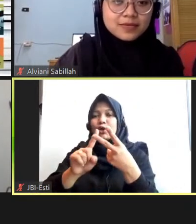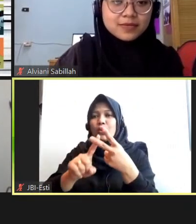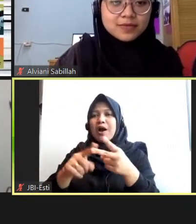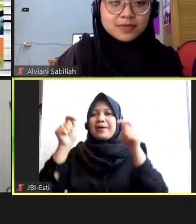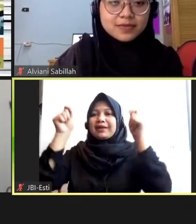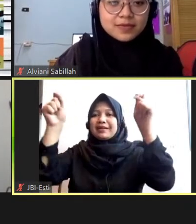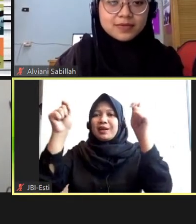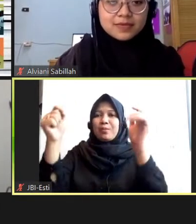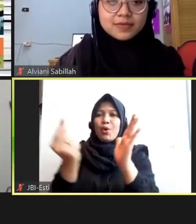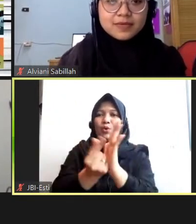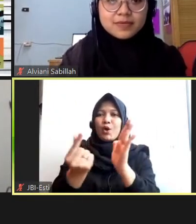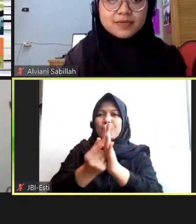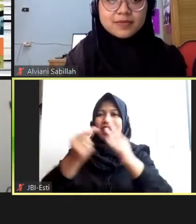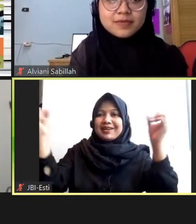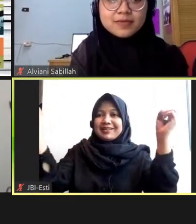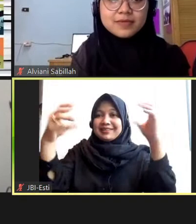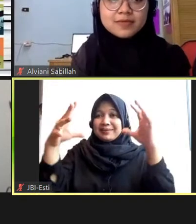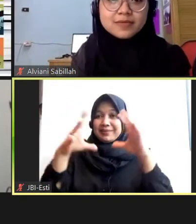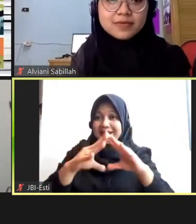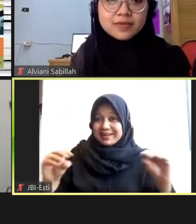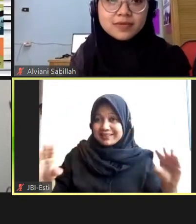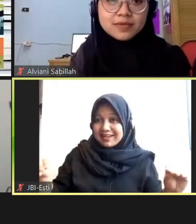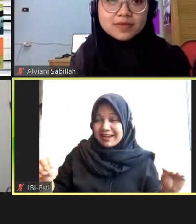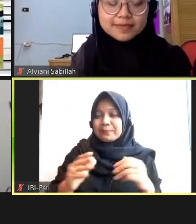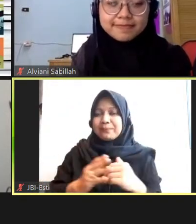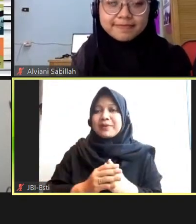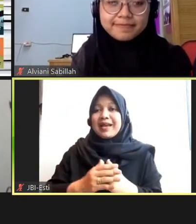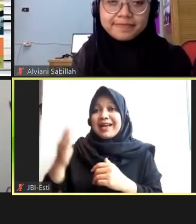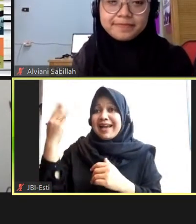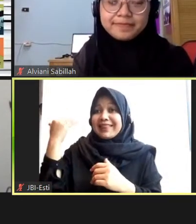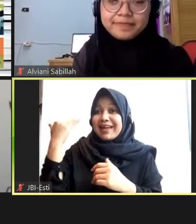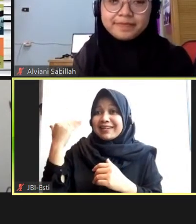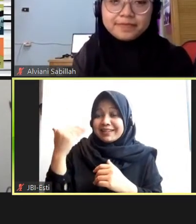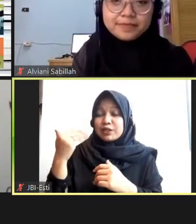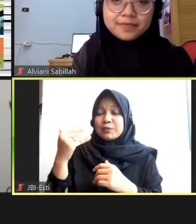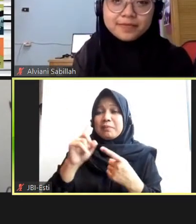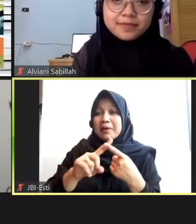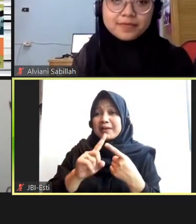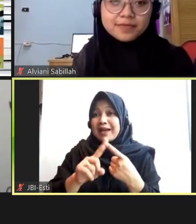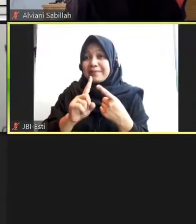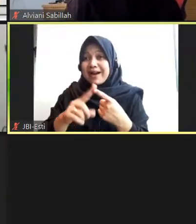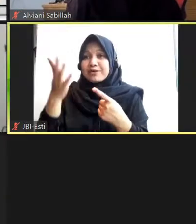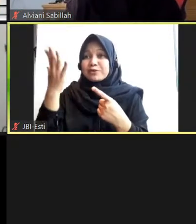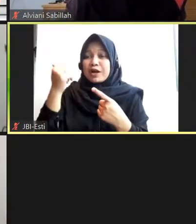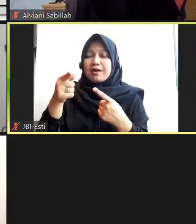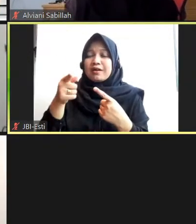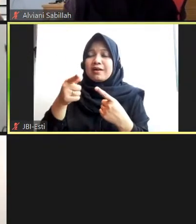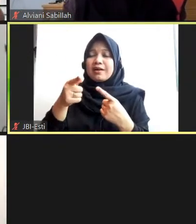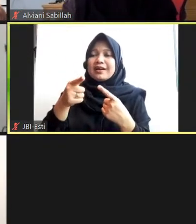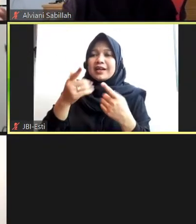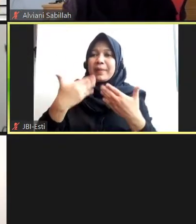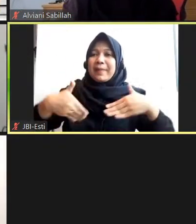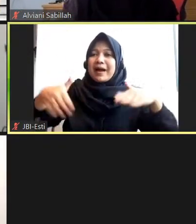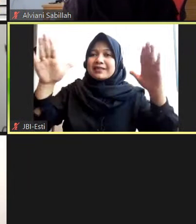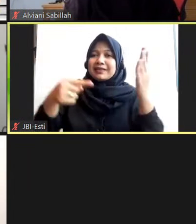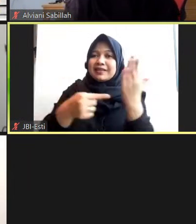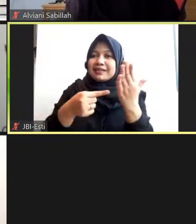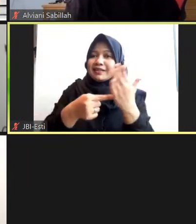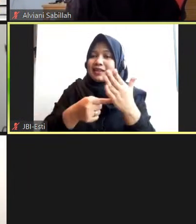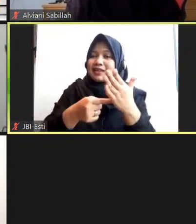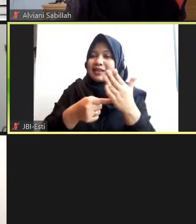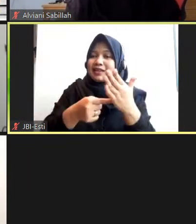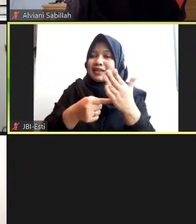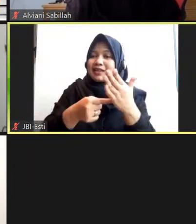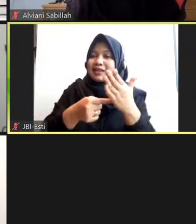tentang gejala pengekangan kebebasan sipil di platform digital, kemudian kita sudah dengar juga